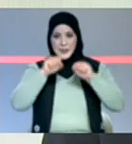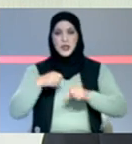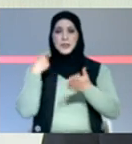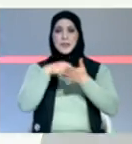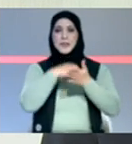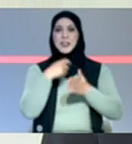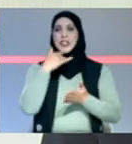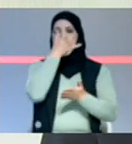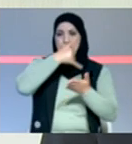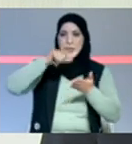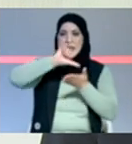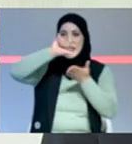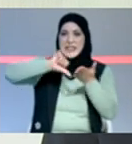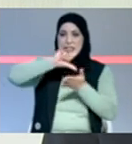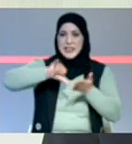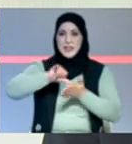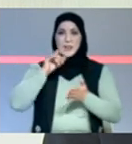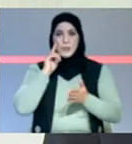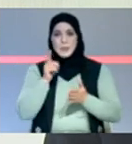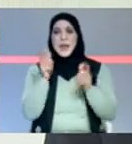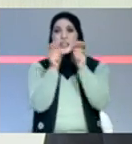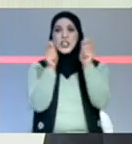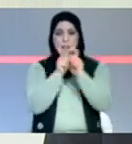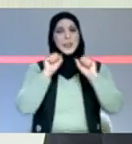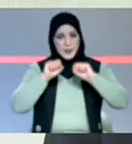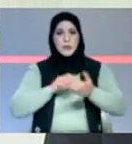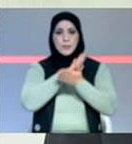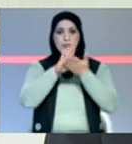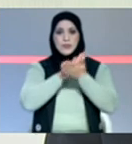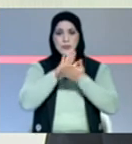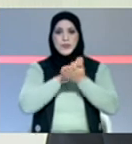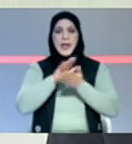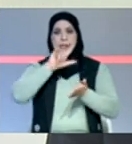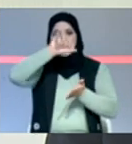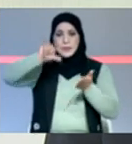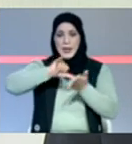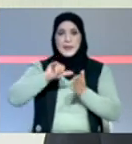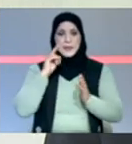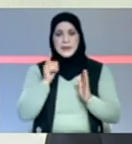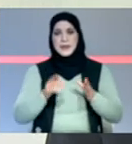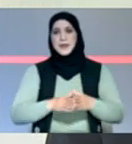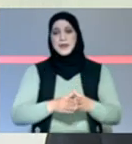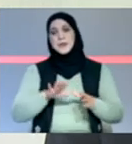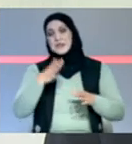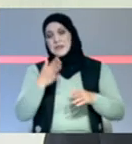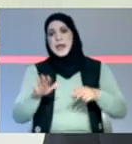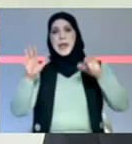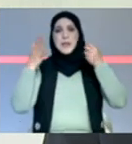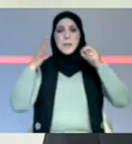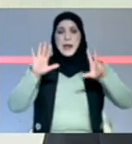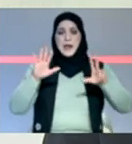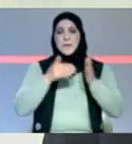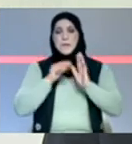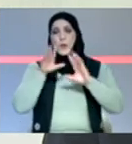السعر بالضبط يظهر معطيات اللي عندنا تو في المعاصر، معناها معطيات الحقيقة معناها اللي ديكلاراتيف تو بين 8000 و9000 تو في المعاصر